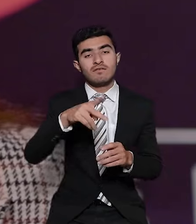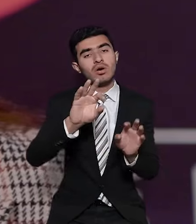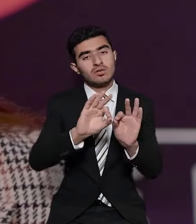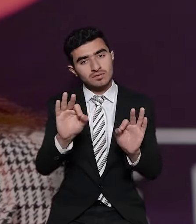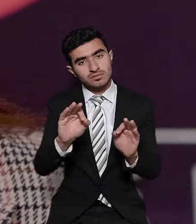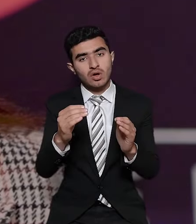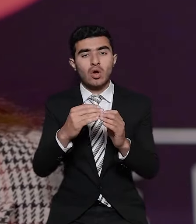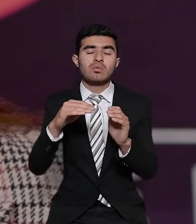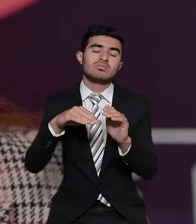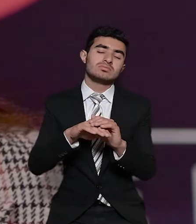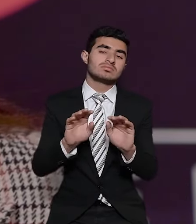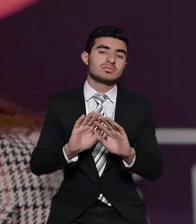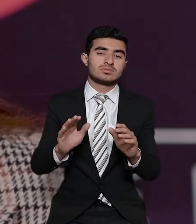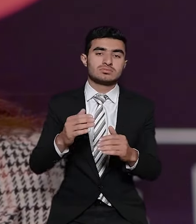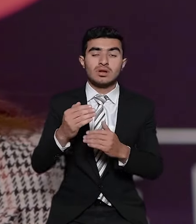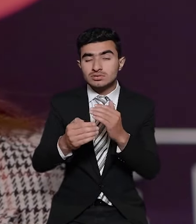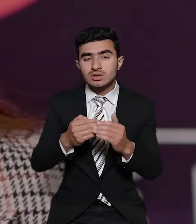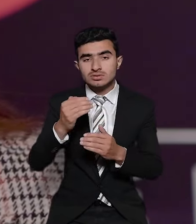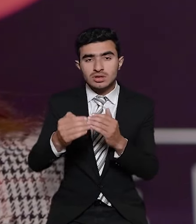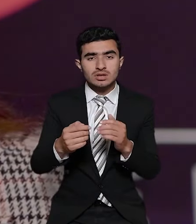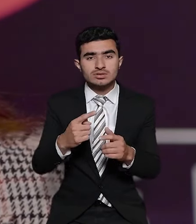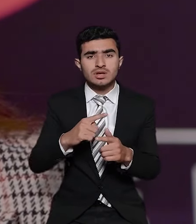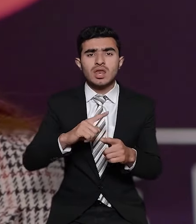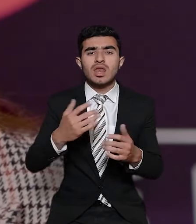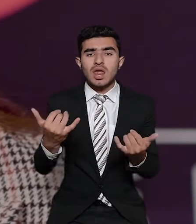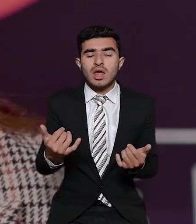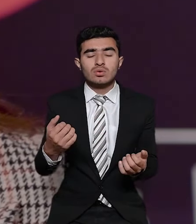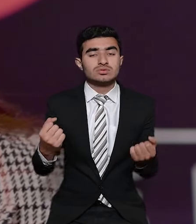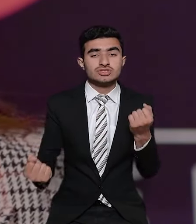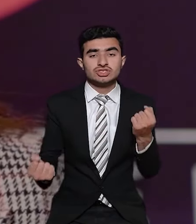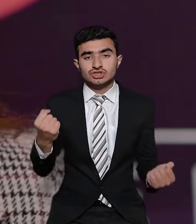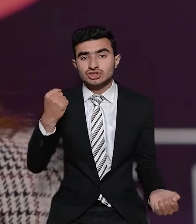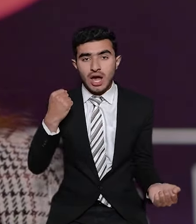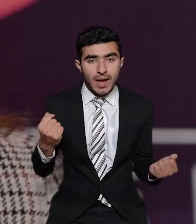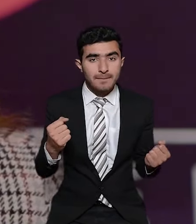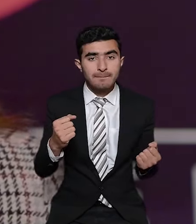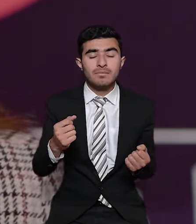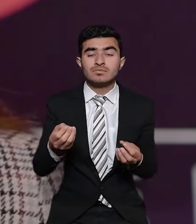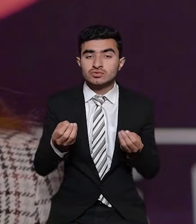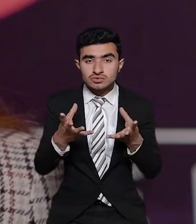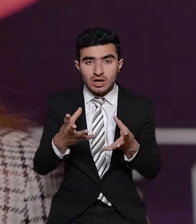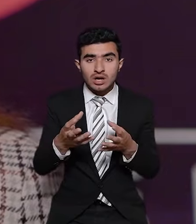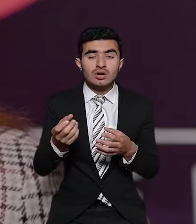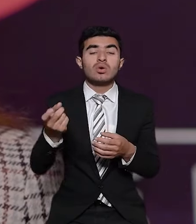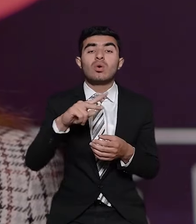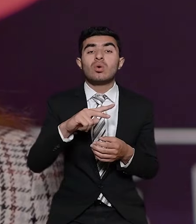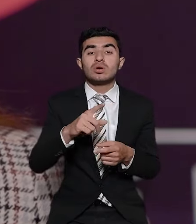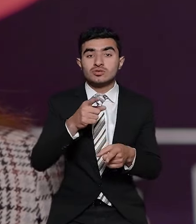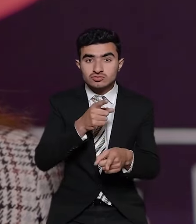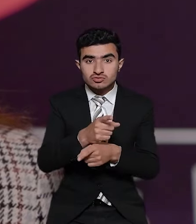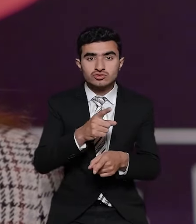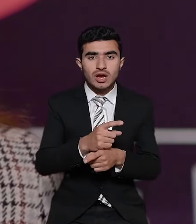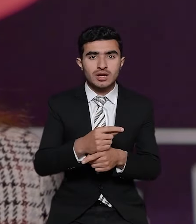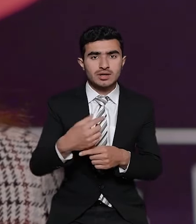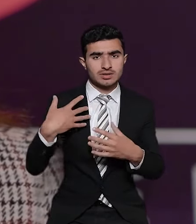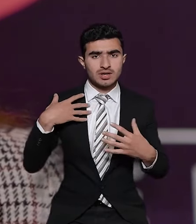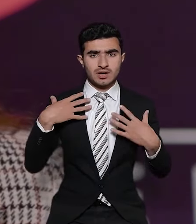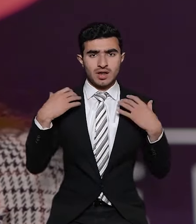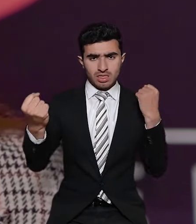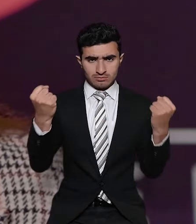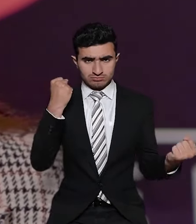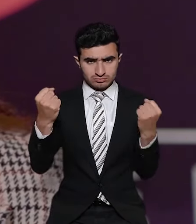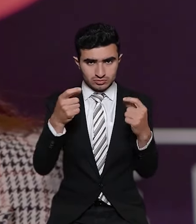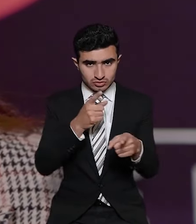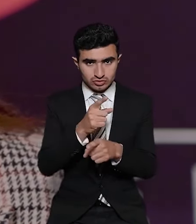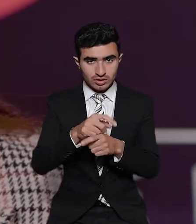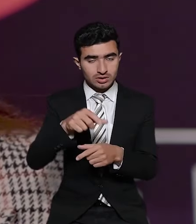لیکن اوور ٹائمز جمس اسٹارٹ ٹو اوپن اپ اینڈ ٹرینرز، دس از اے پراپر فیلڈ جو جس